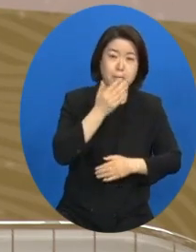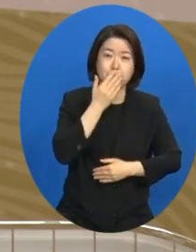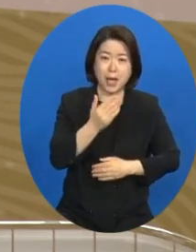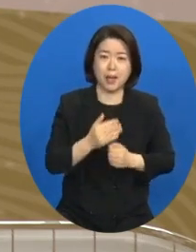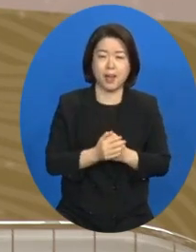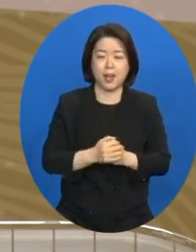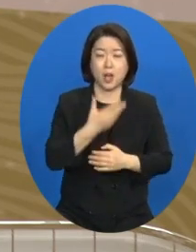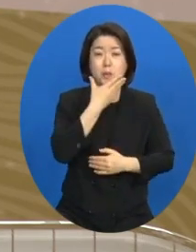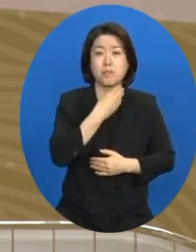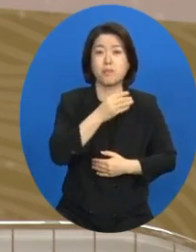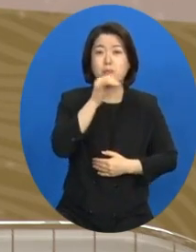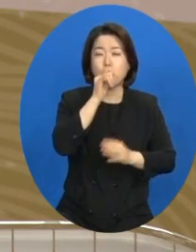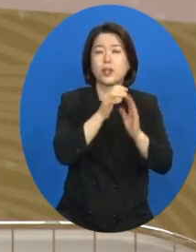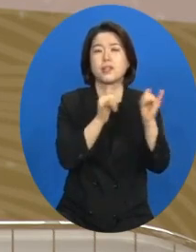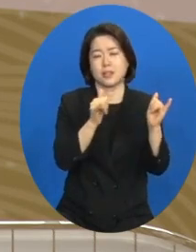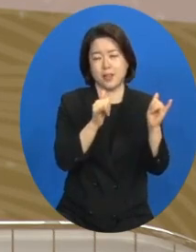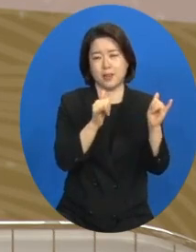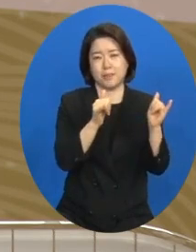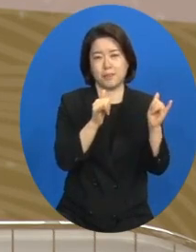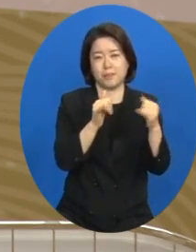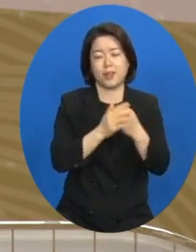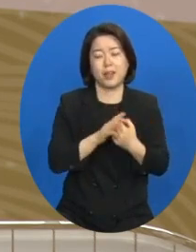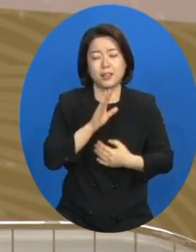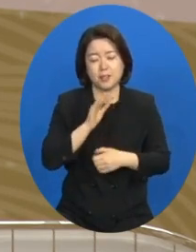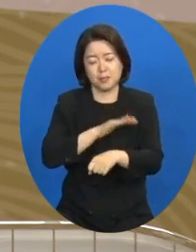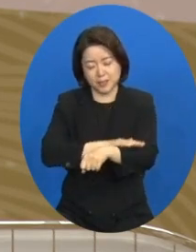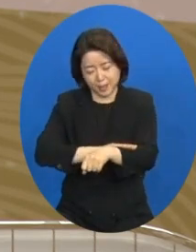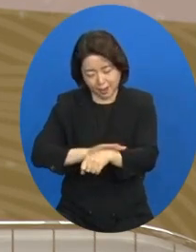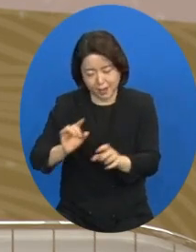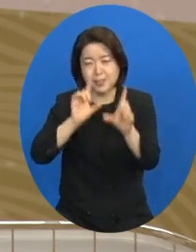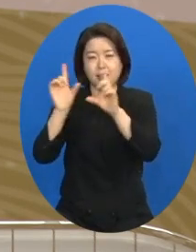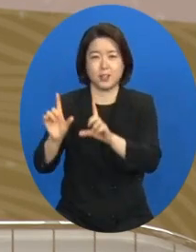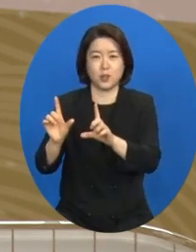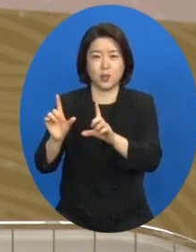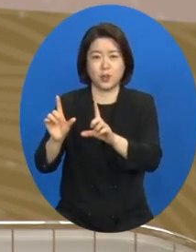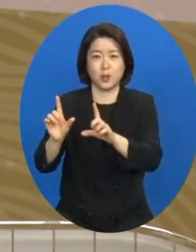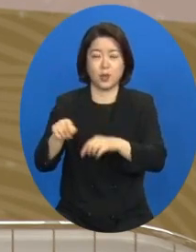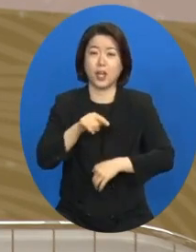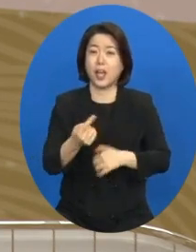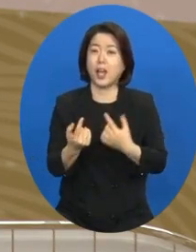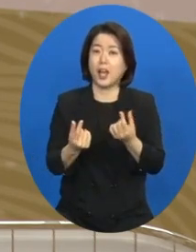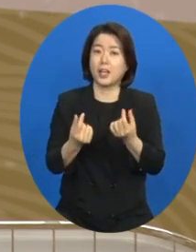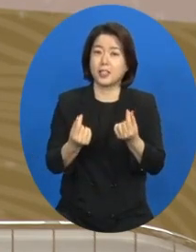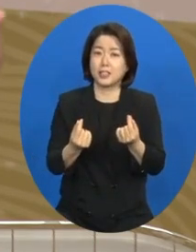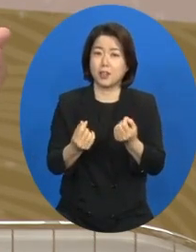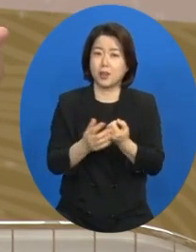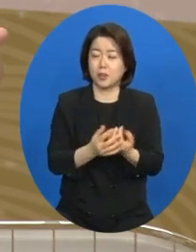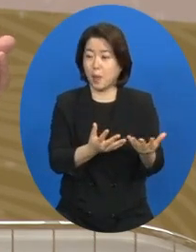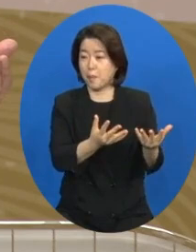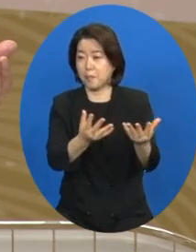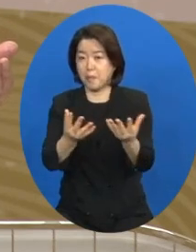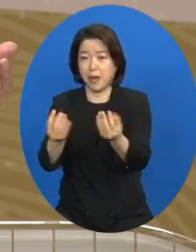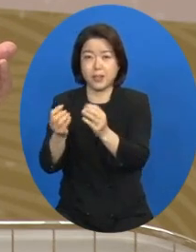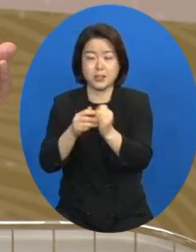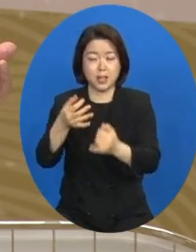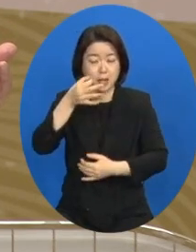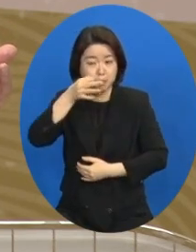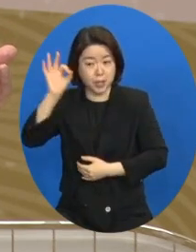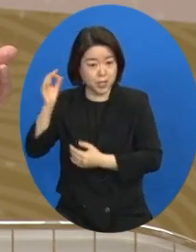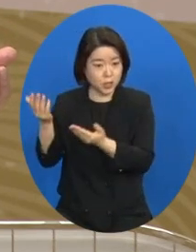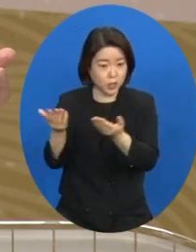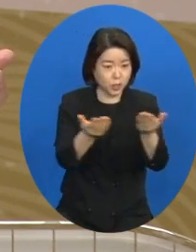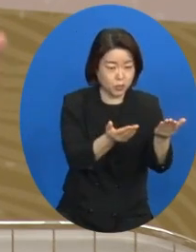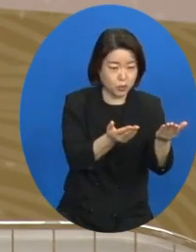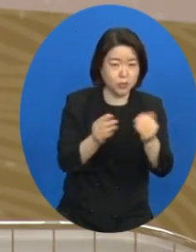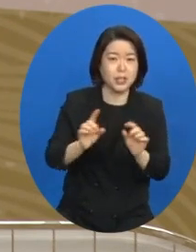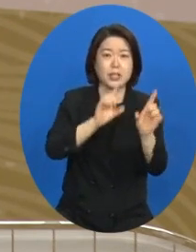정말 복이 있는 사람이었어 정말 잘 사셨어요 그렇게 많은 분들이 인정해 주는 삶을